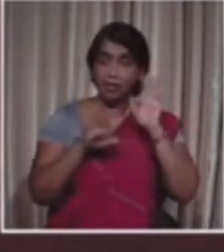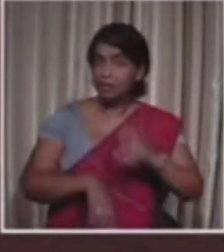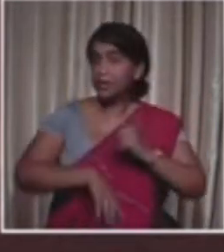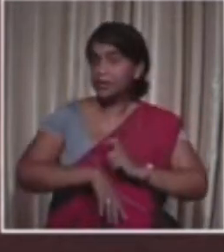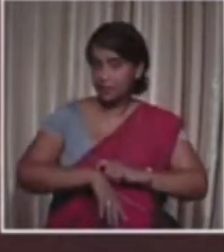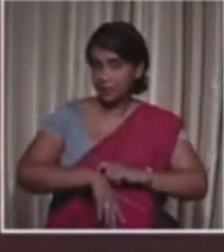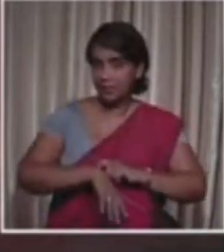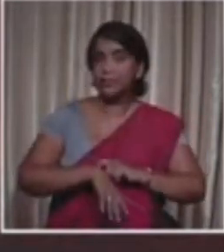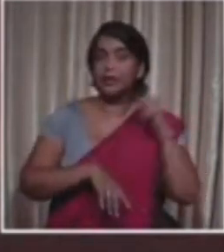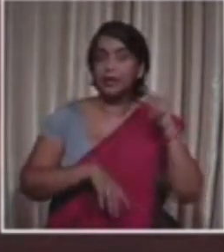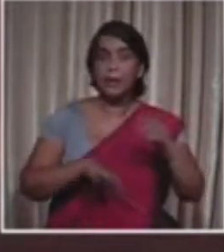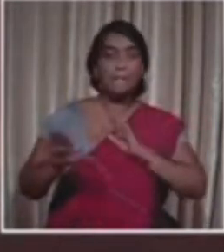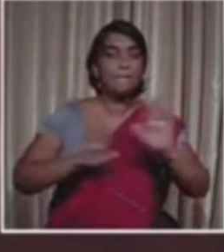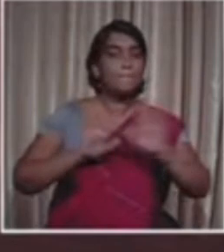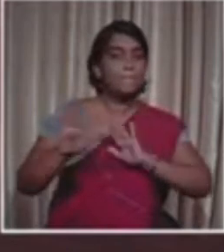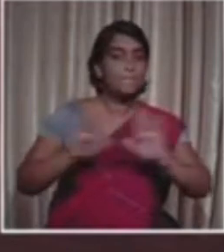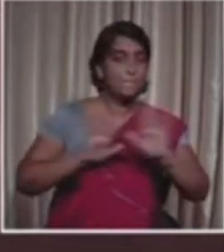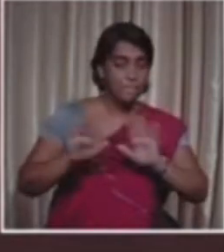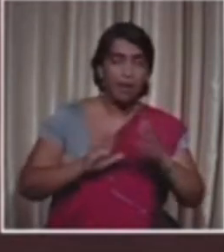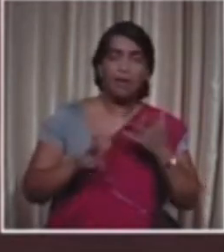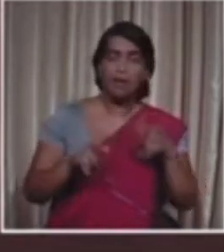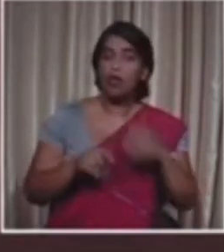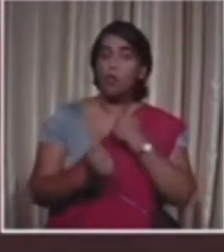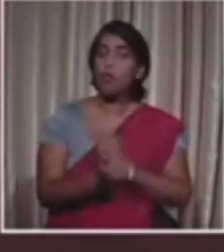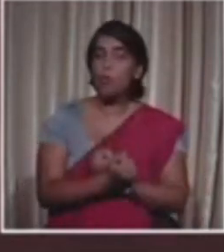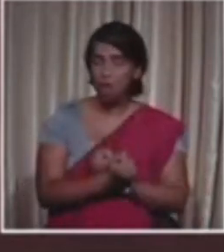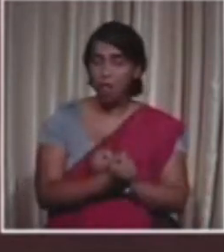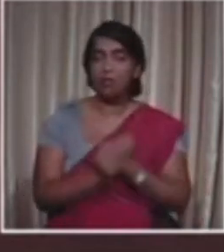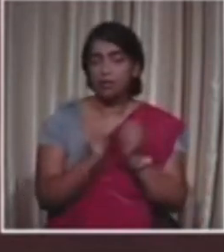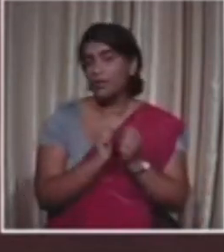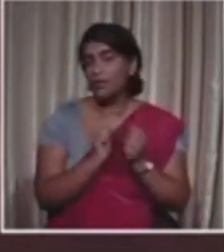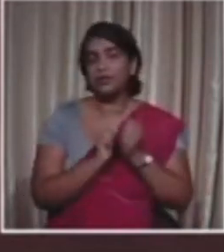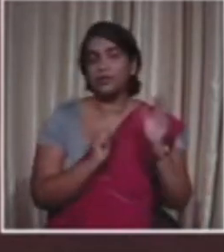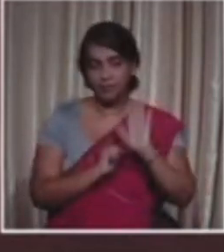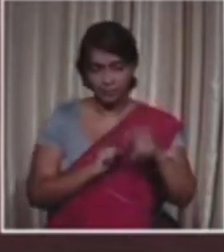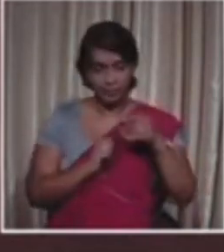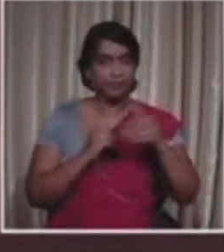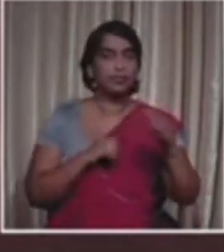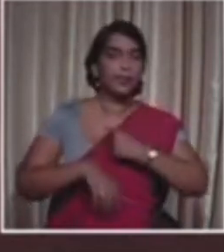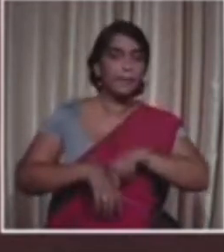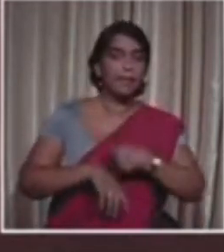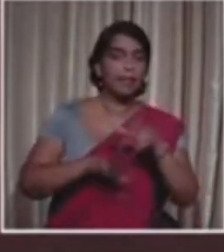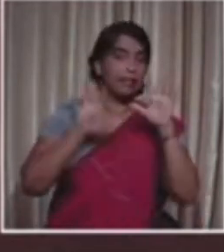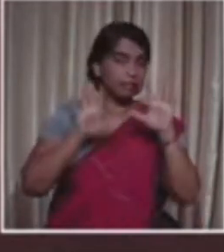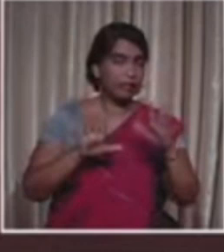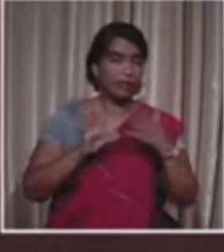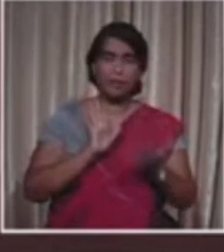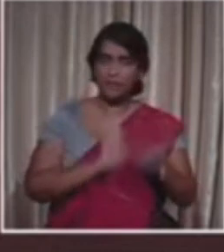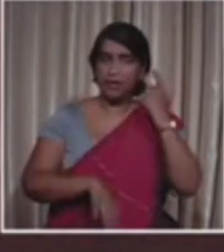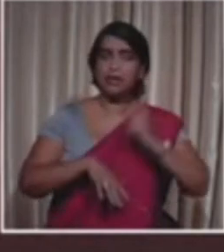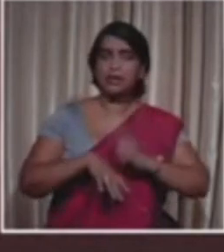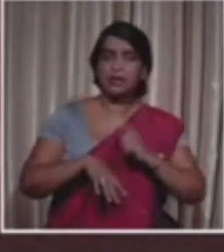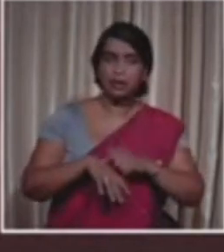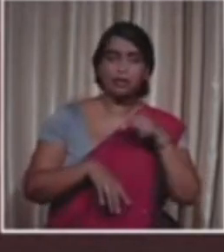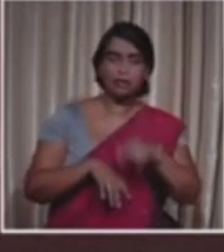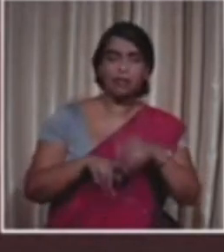අවස්ථාවේදී ඒ පාලනය කර ගැනීම සඳහා පොලිසිය හැකි ක්‍රියාමාර්ග ගත්තා අය 10කට ආසන්න කාලයක් මේ